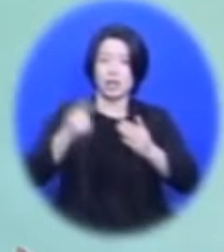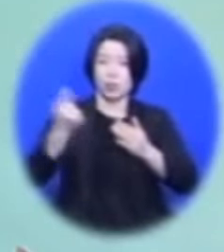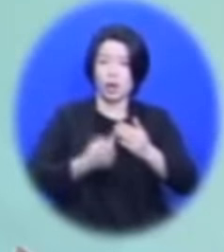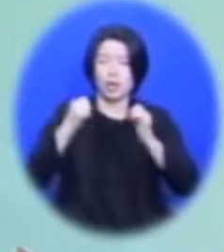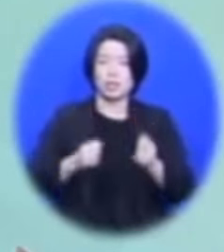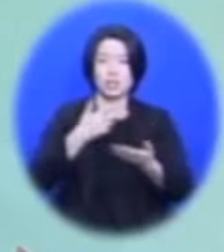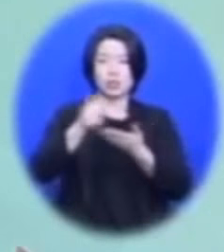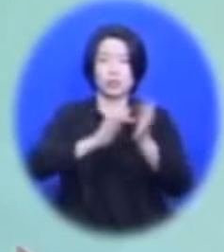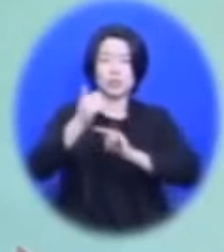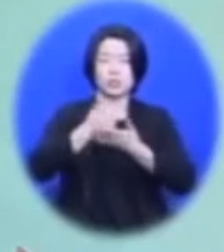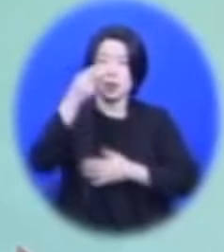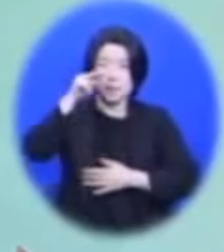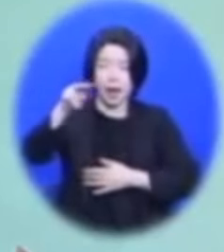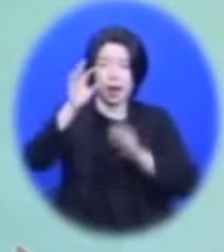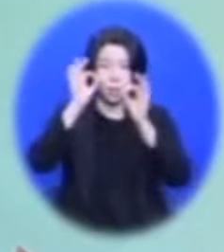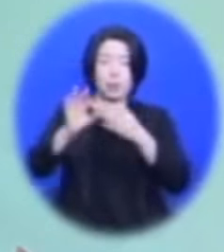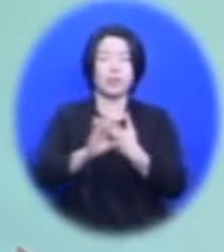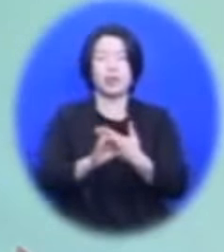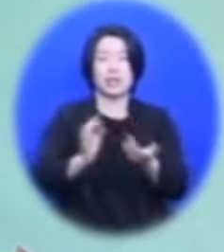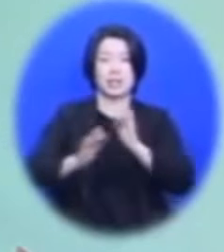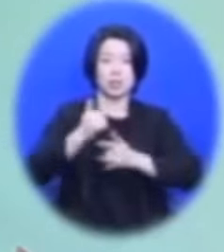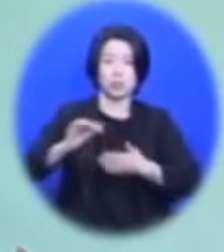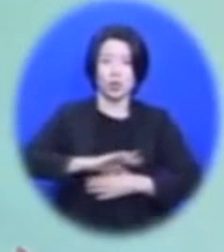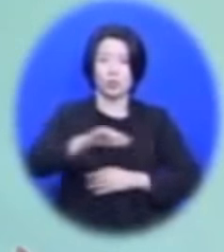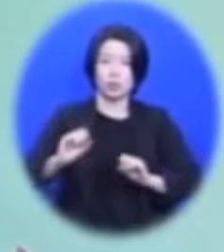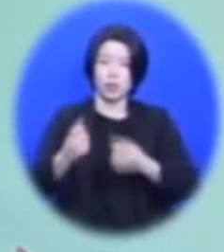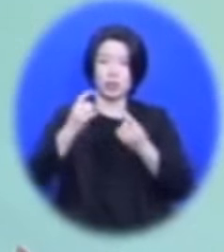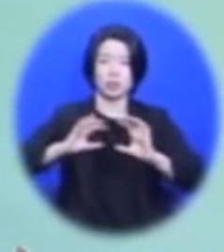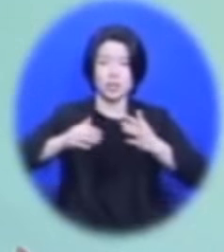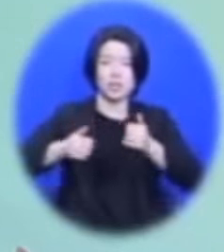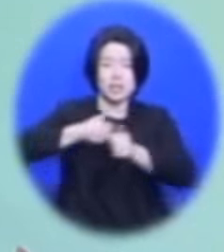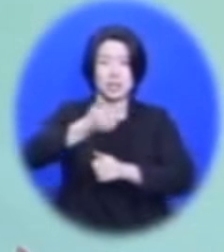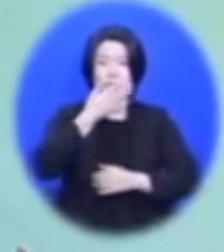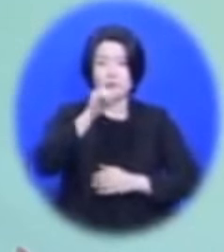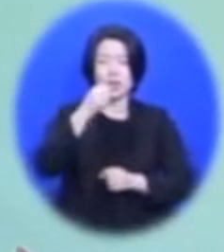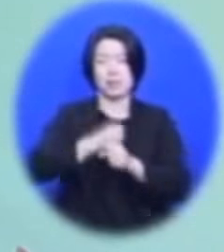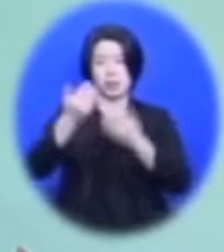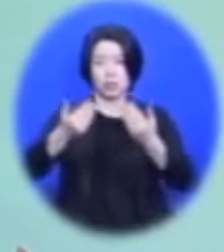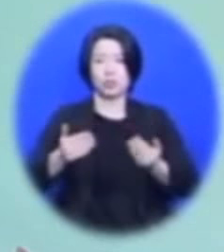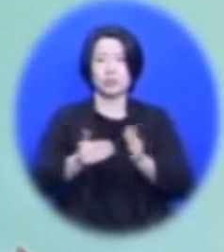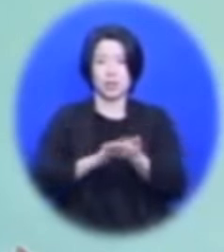주 예수님을 바라보면 예수님은 우리로 하여금 세상을 이기게 해 주십니다.